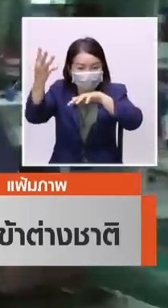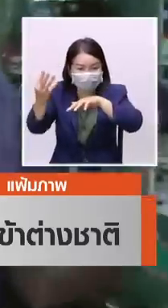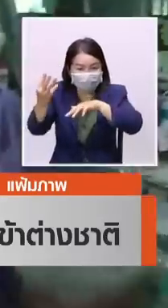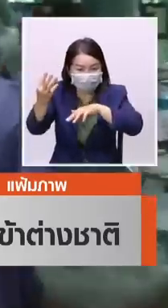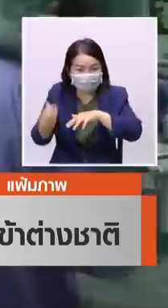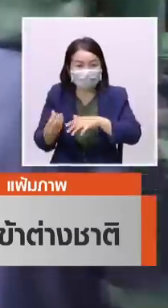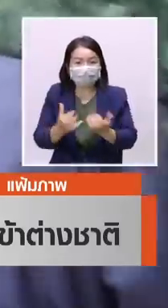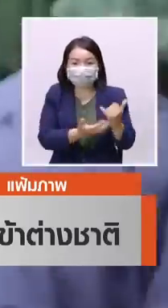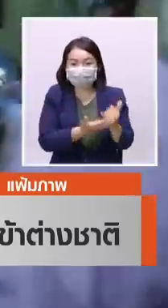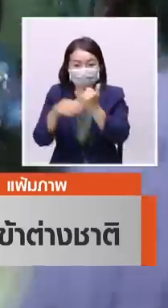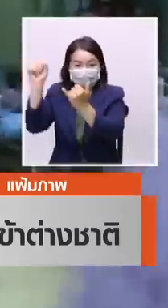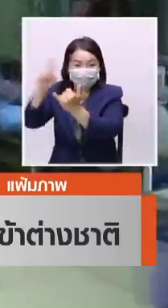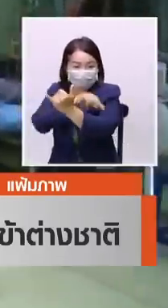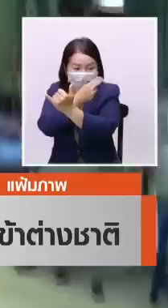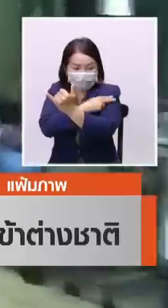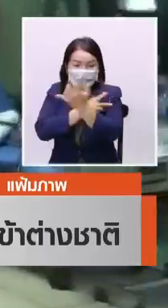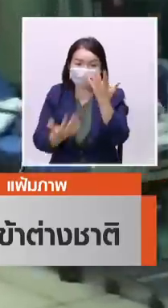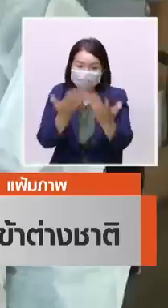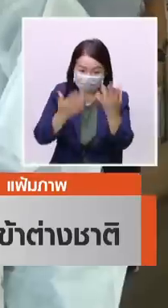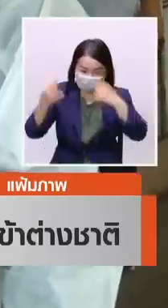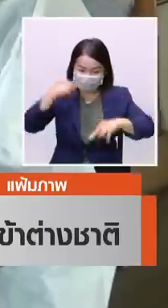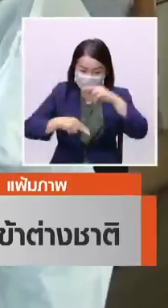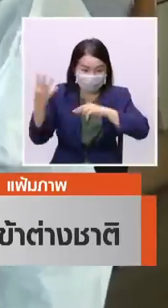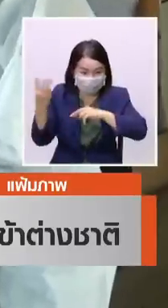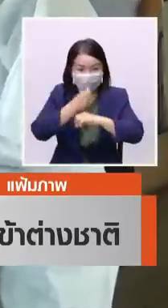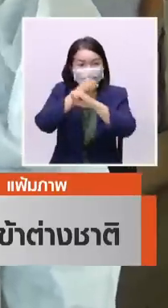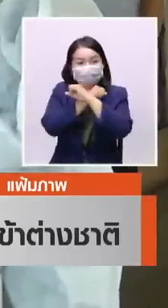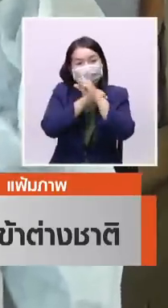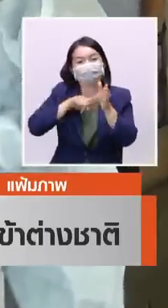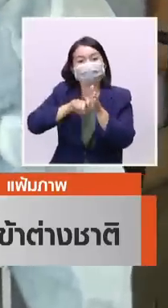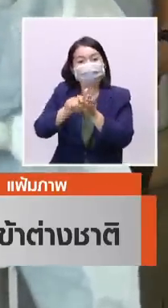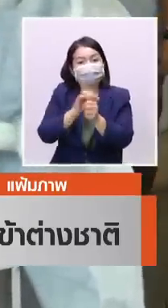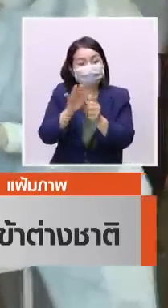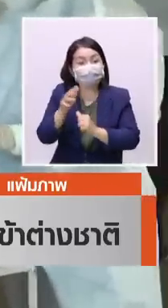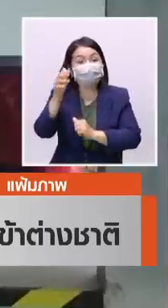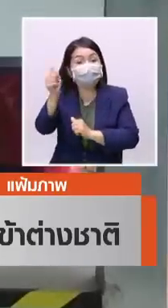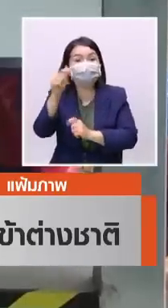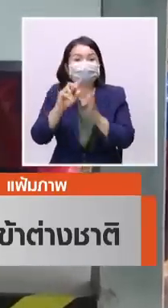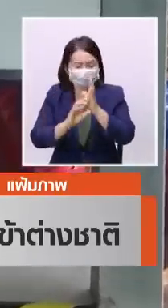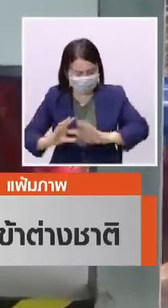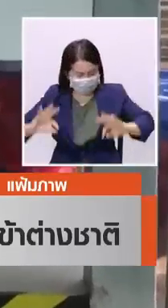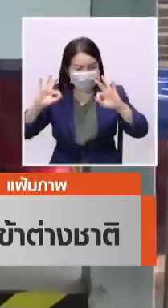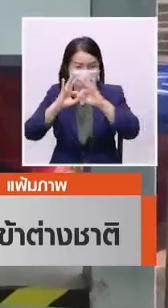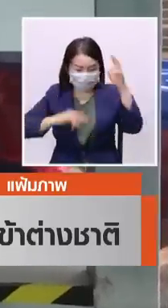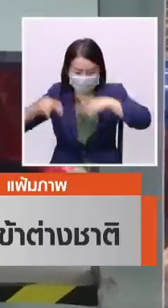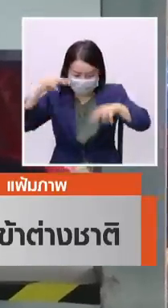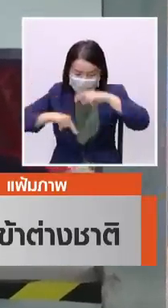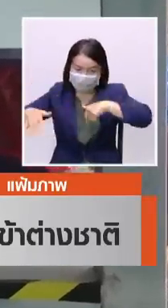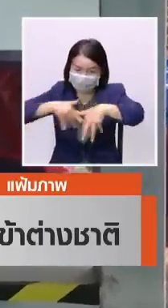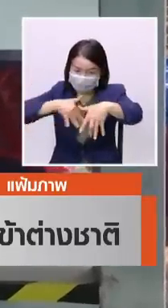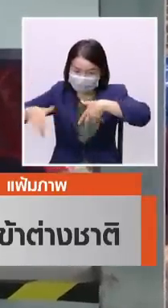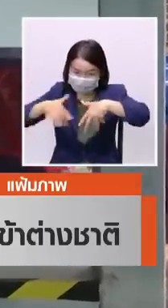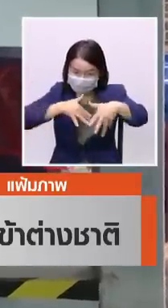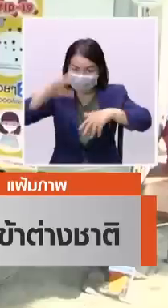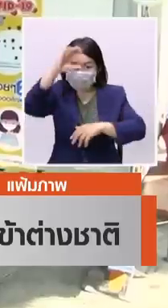ต้องเข้าถึงได้เร็วซึ่งจะช่วยเสริมให้สามารถจำกัดวงการระบาดได้นะคะนั่นคือการตรวจคัดกรองเชิงรุกในชุมชนต่างๆนั่น